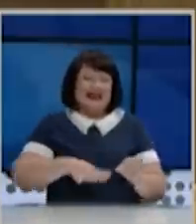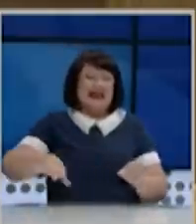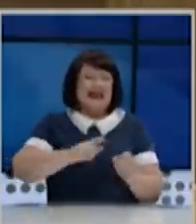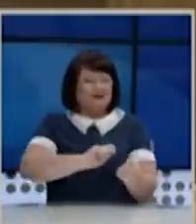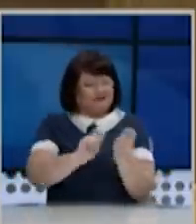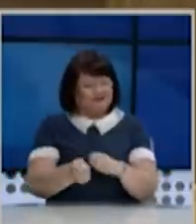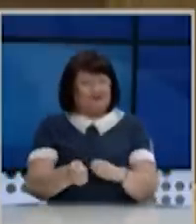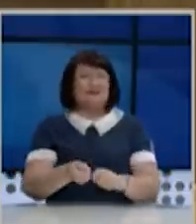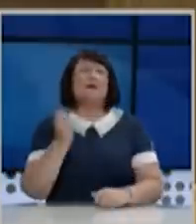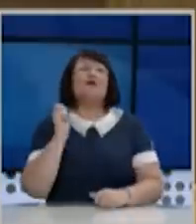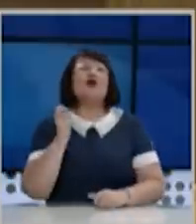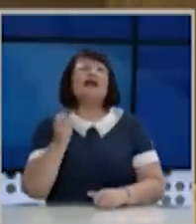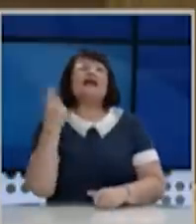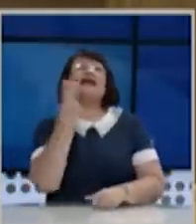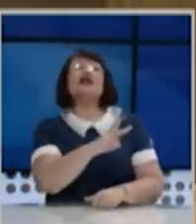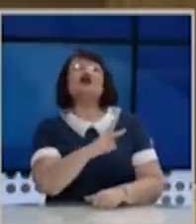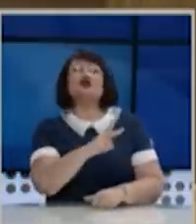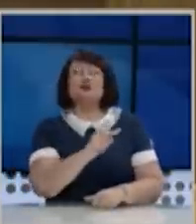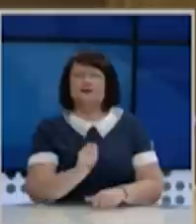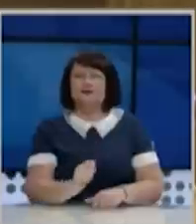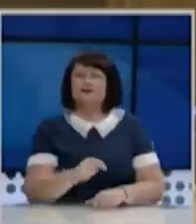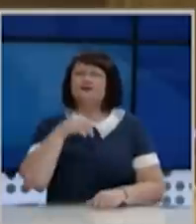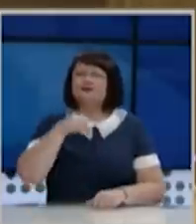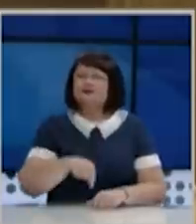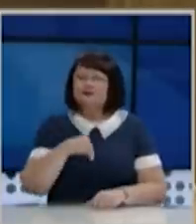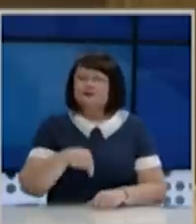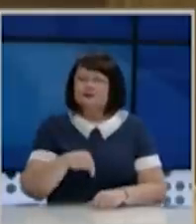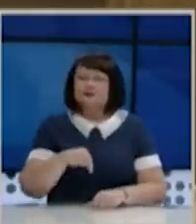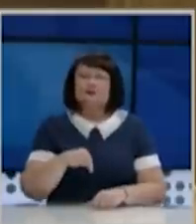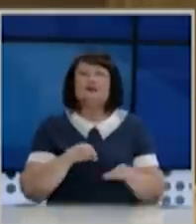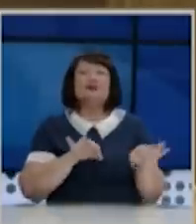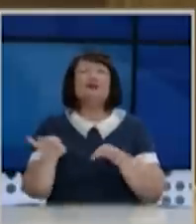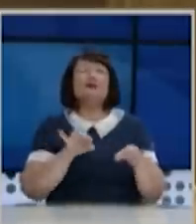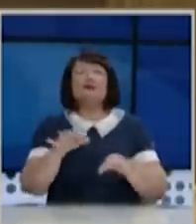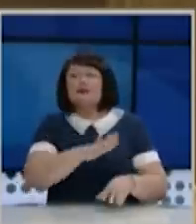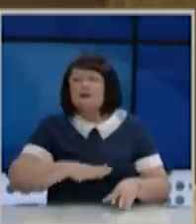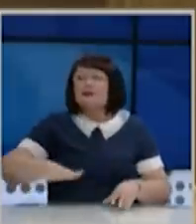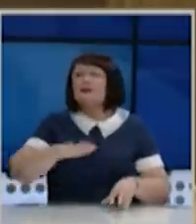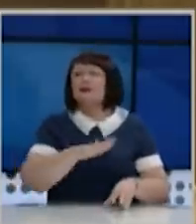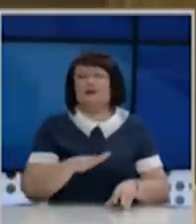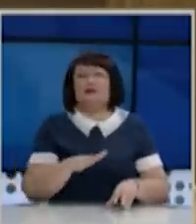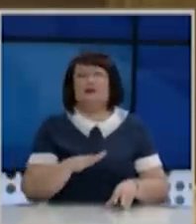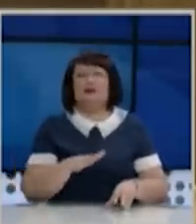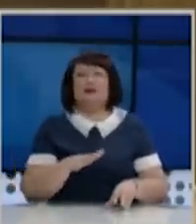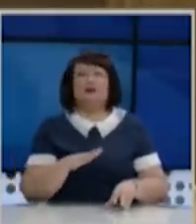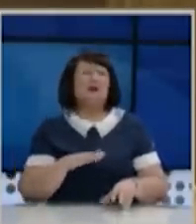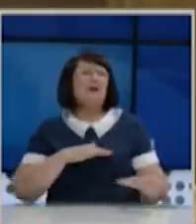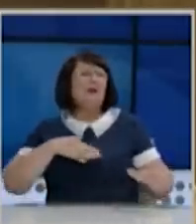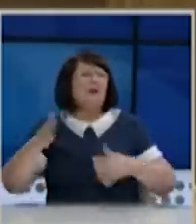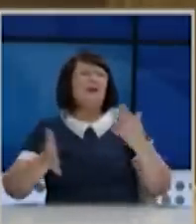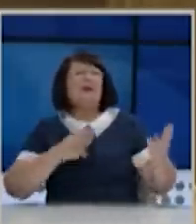η πολιτική που διαμορφώνει το σημερινό χωροταξικό και περιβαλλοντικό πλαίσιο της άναρχης